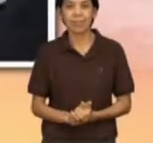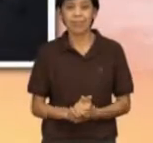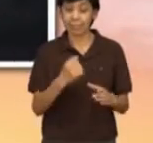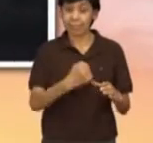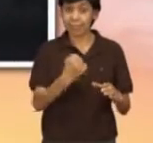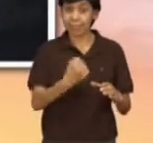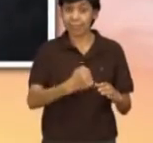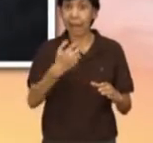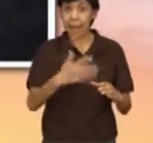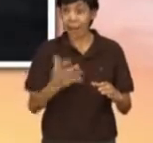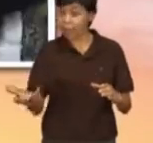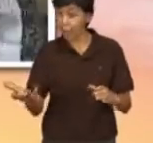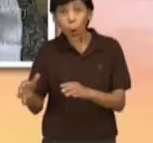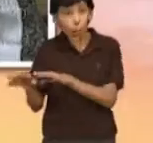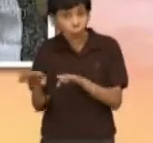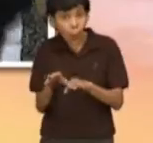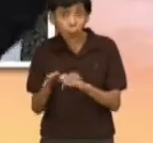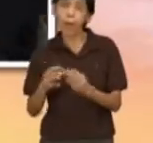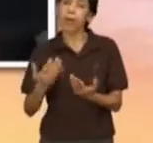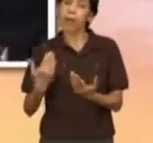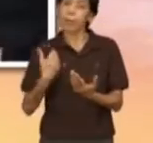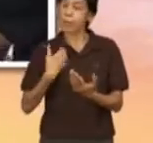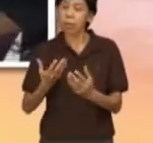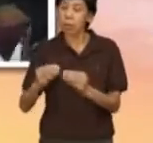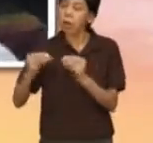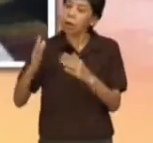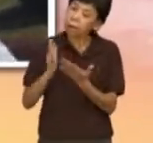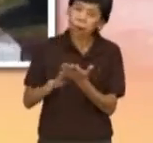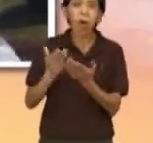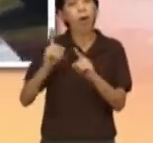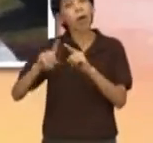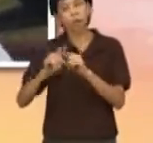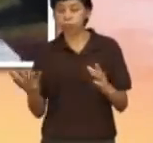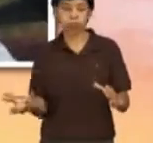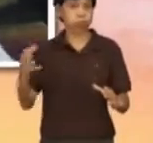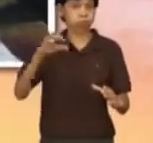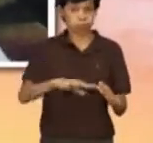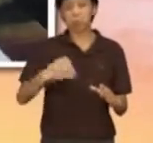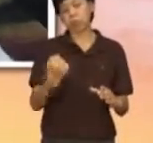เริ่มนั่นแล้วใส่เลยนะคะ ใส่ไปทั้งหมดเลยนะคะ ใช่